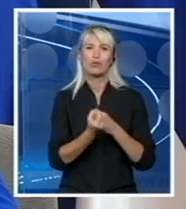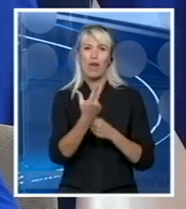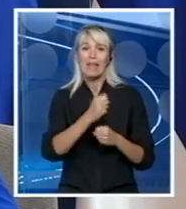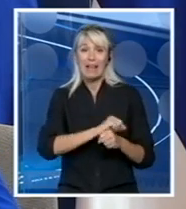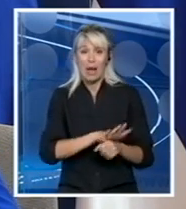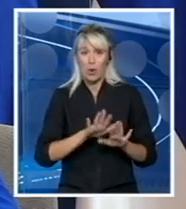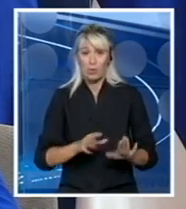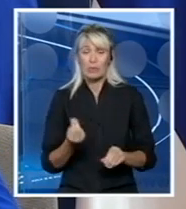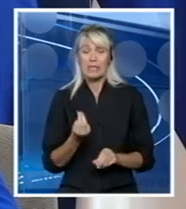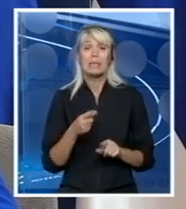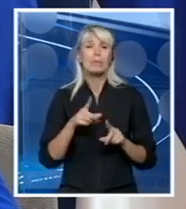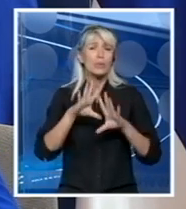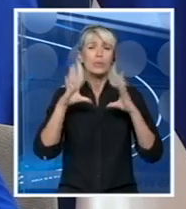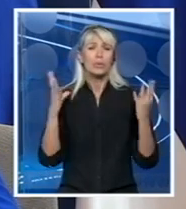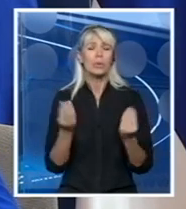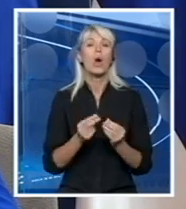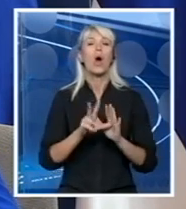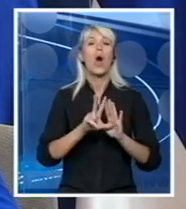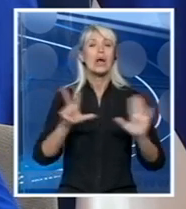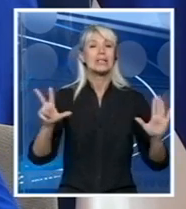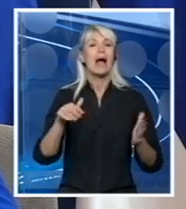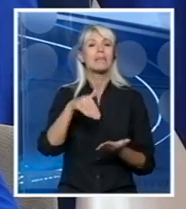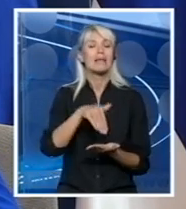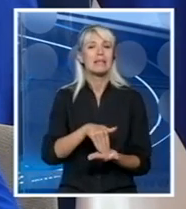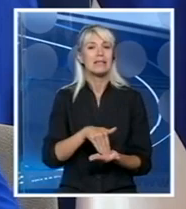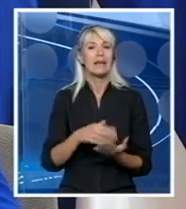u našoj zemlji jeste